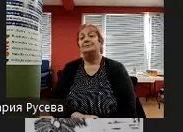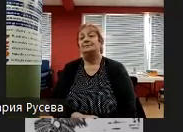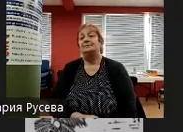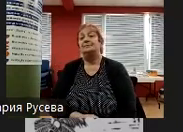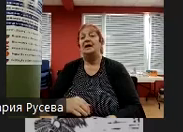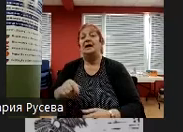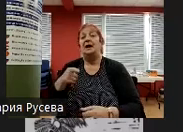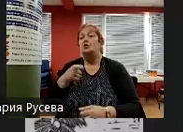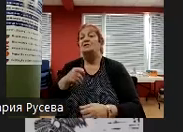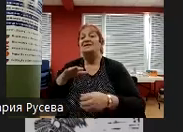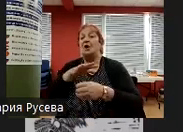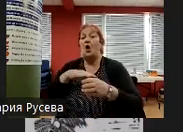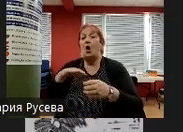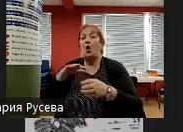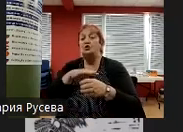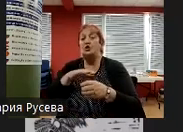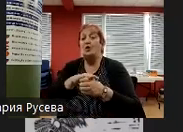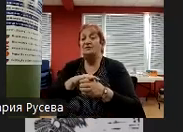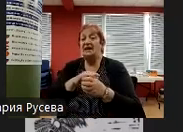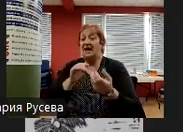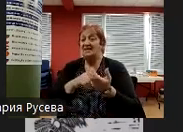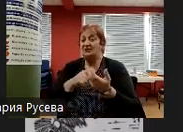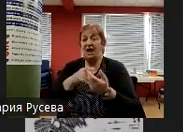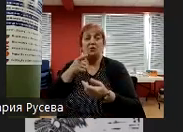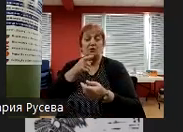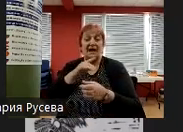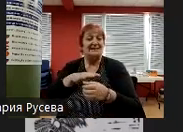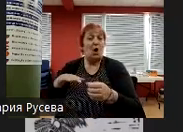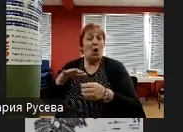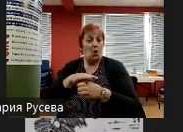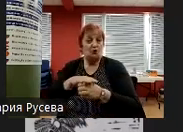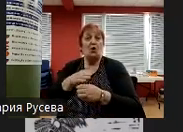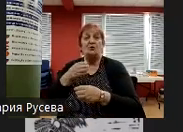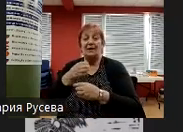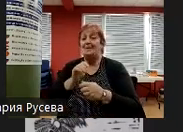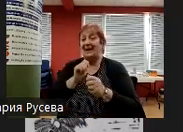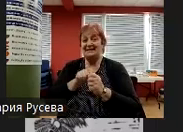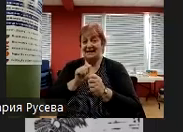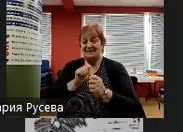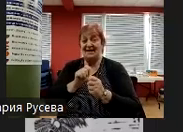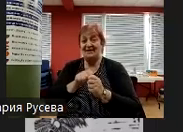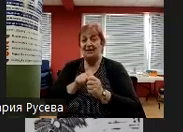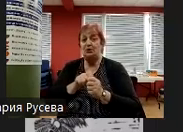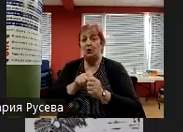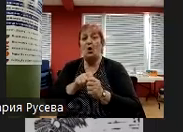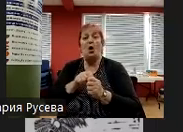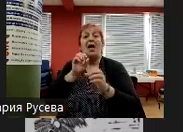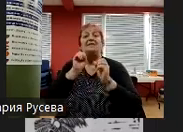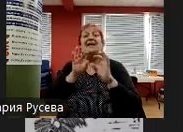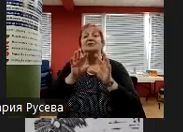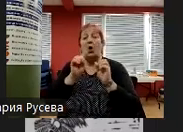основни, елементарни неща, но са основни при съставянето на